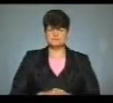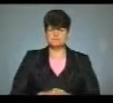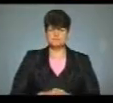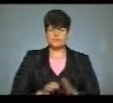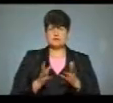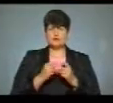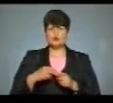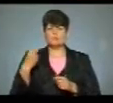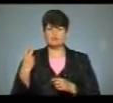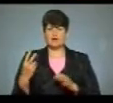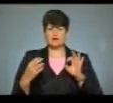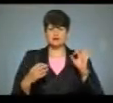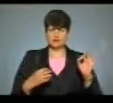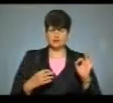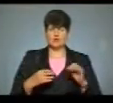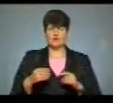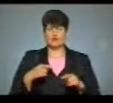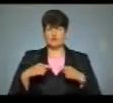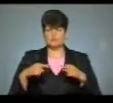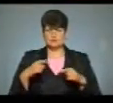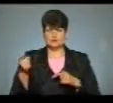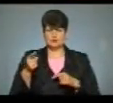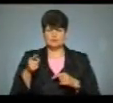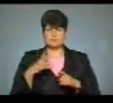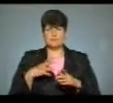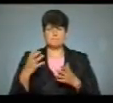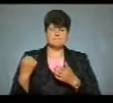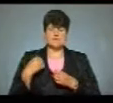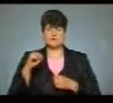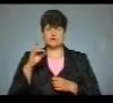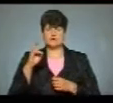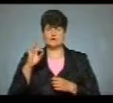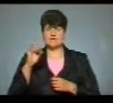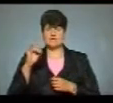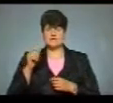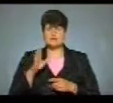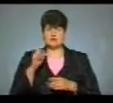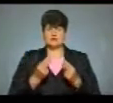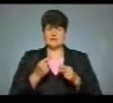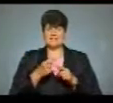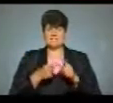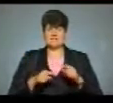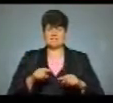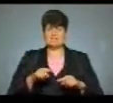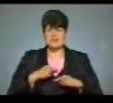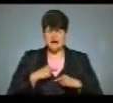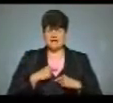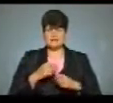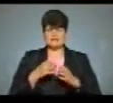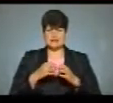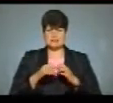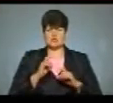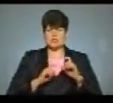рахунком 2-0 футболісти Тернопільпедуніверситету перемогли норвежців і гратимуть у півфіналі Чемпіонату Європи серед студентських